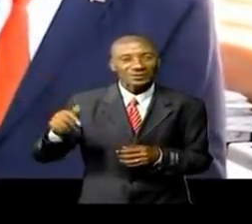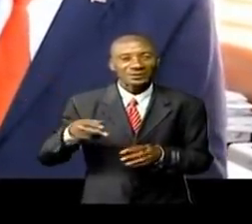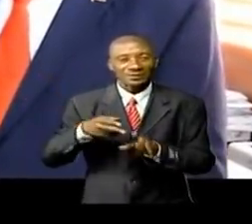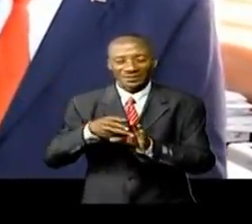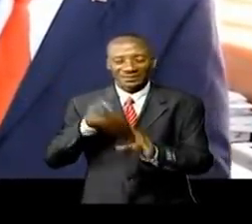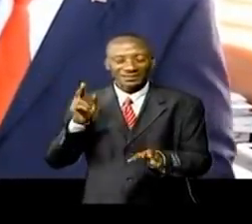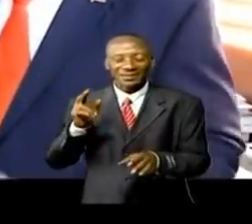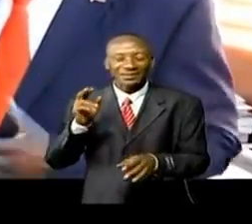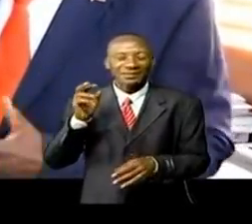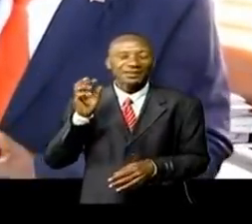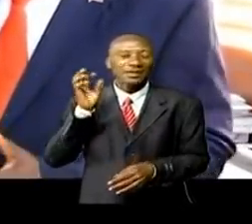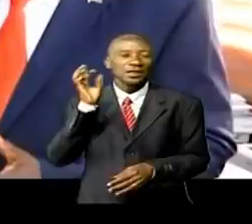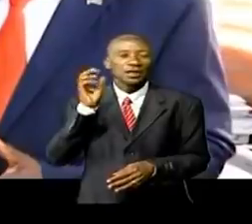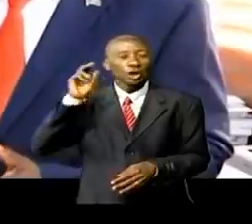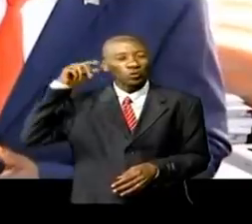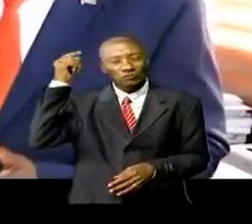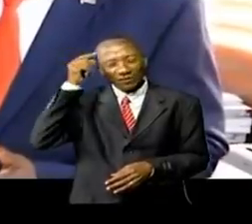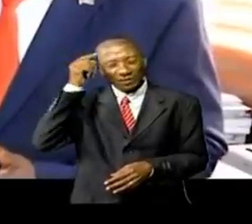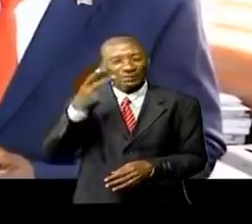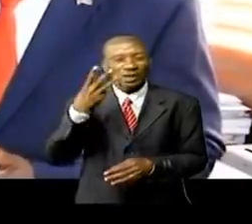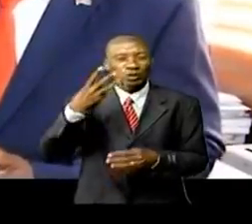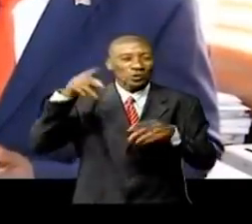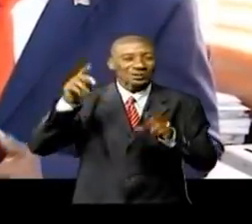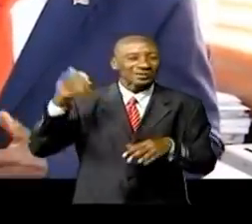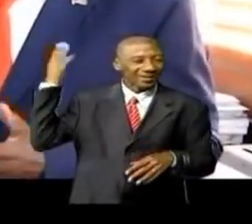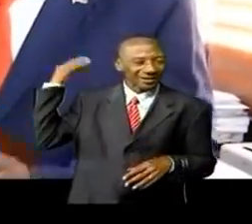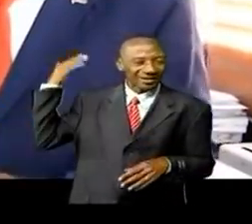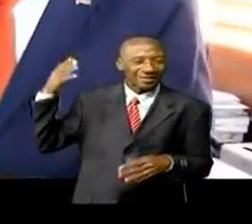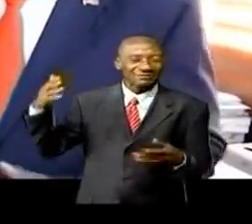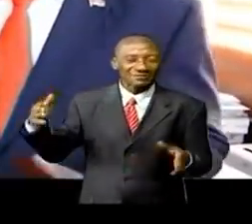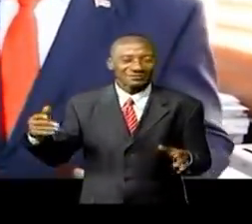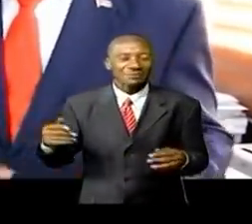3 ans. Mais notre constitution